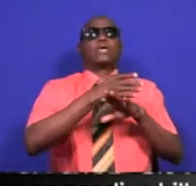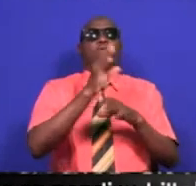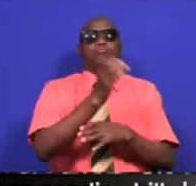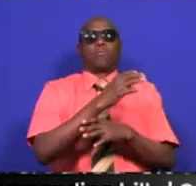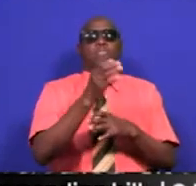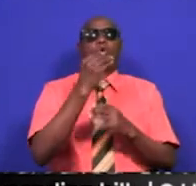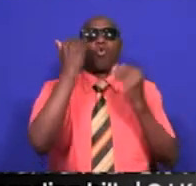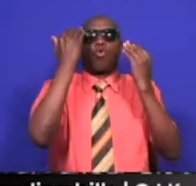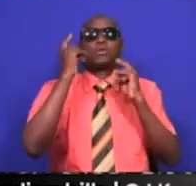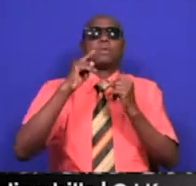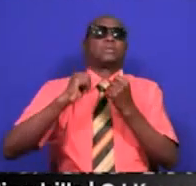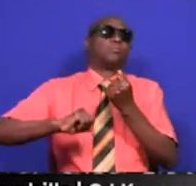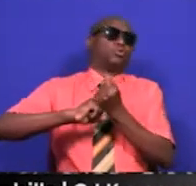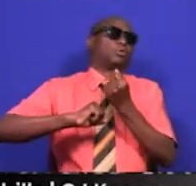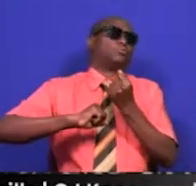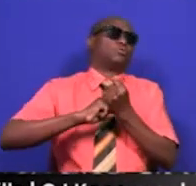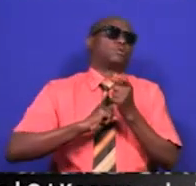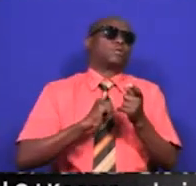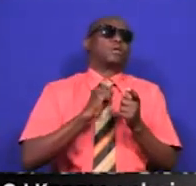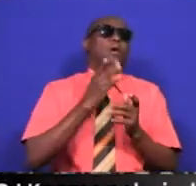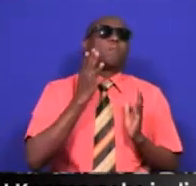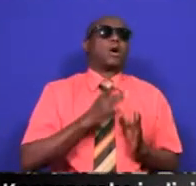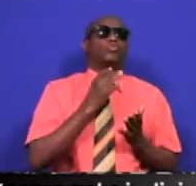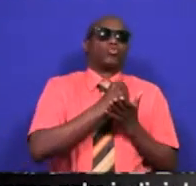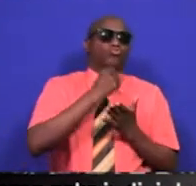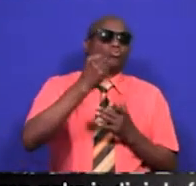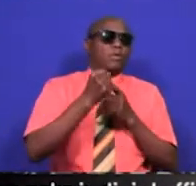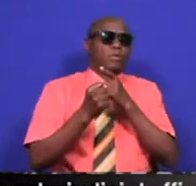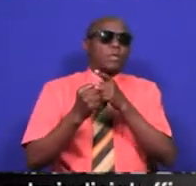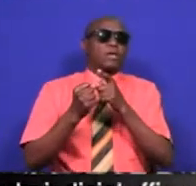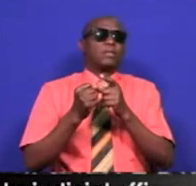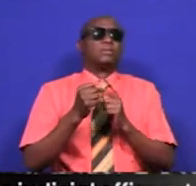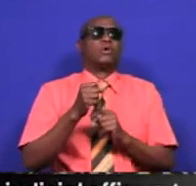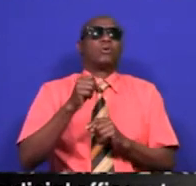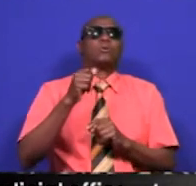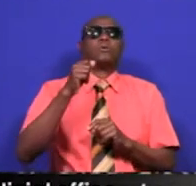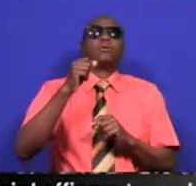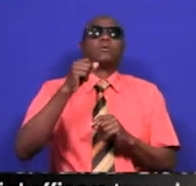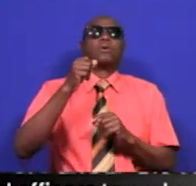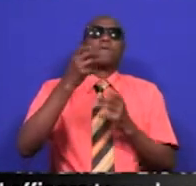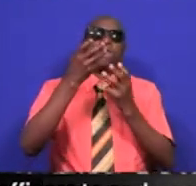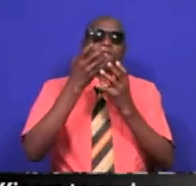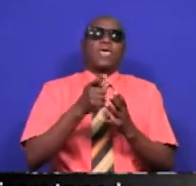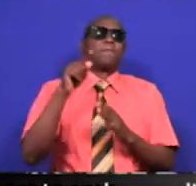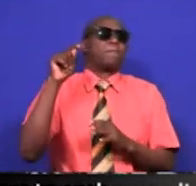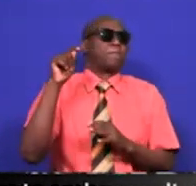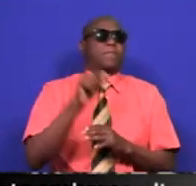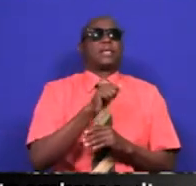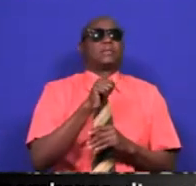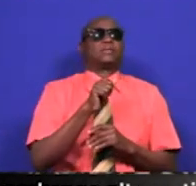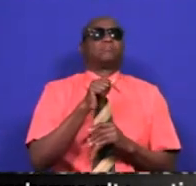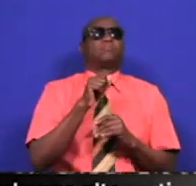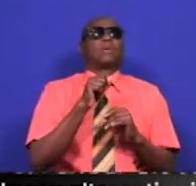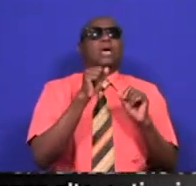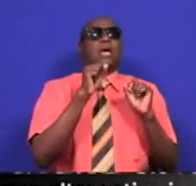mahakama watusaidie na kutusupport. Mtu akienda pale waweke steep penalty ndio tuweze